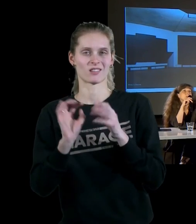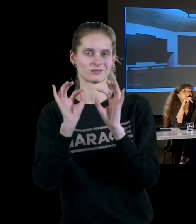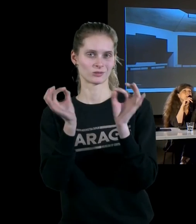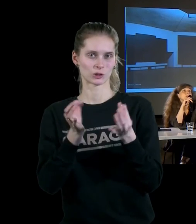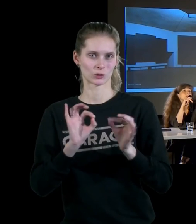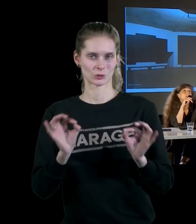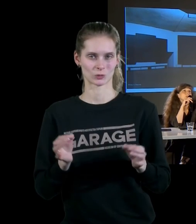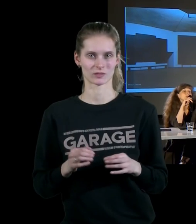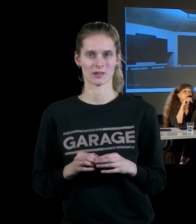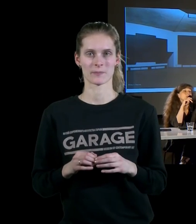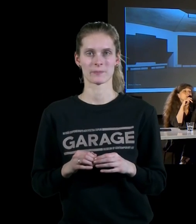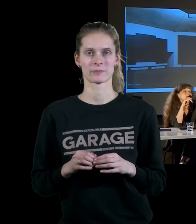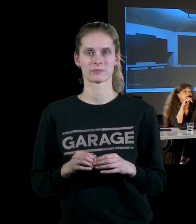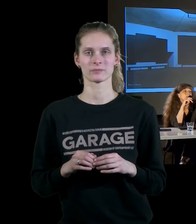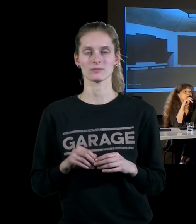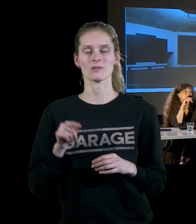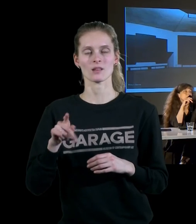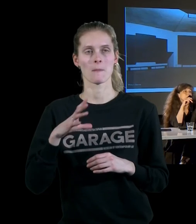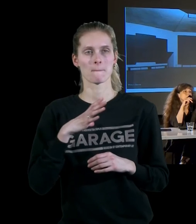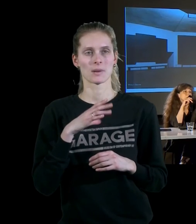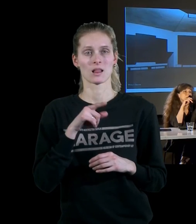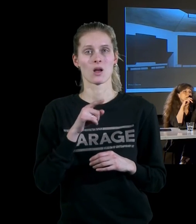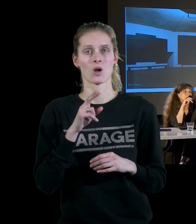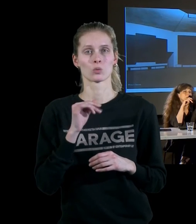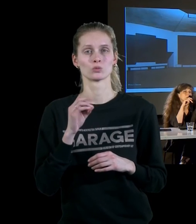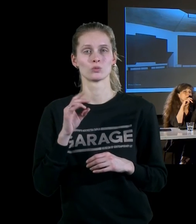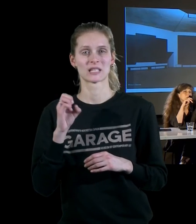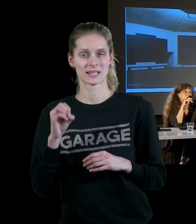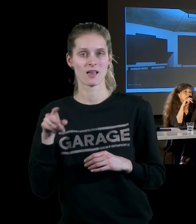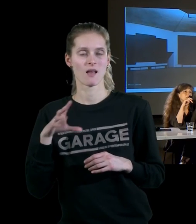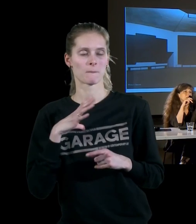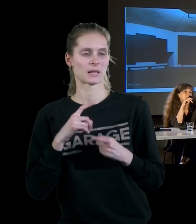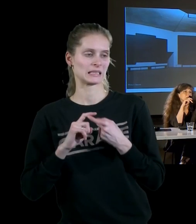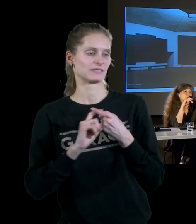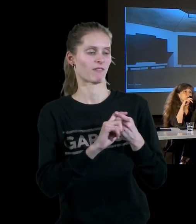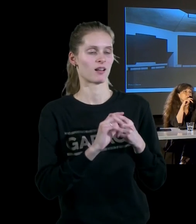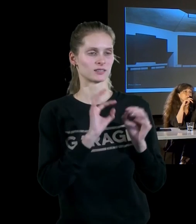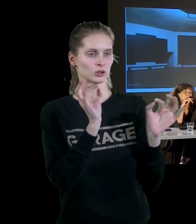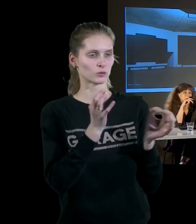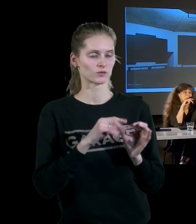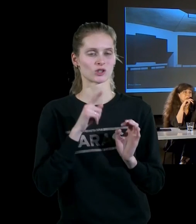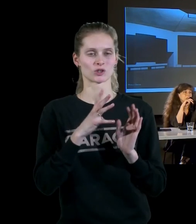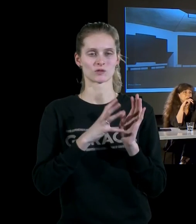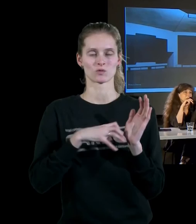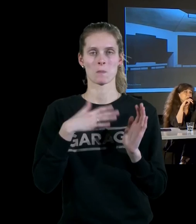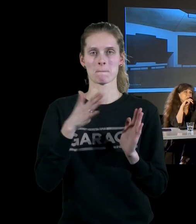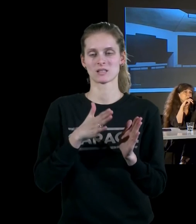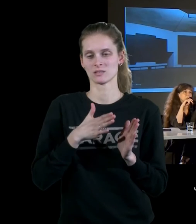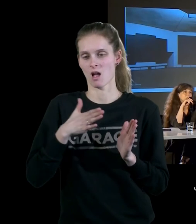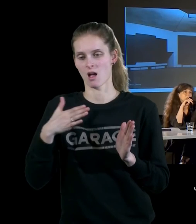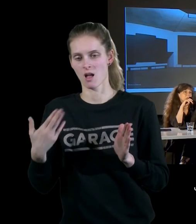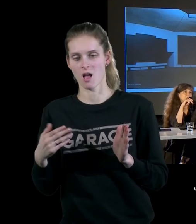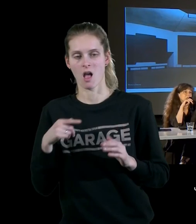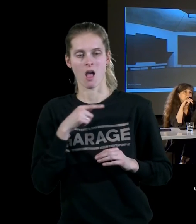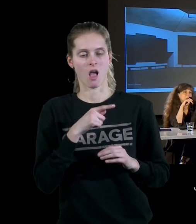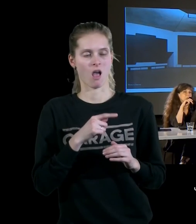реформировал современное религиозное искусство. То есть для него было в 50-е годы, он настоял на том, чтобы это происходило во Франции, чтобы